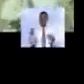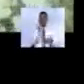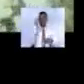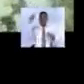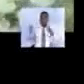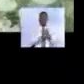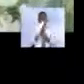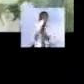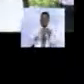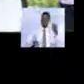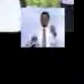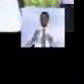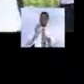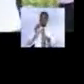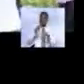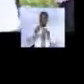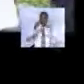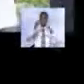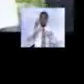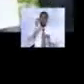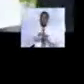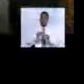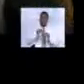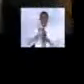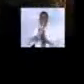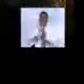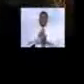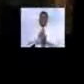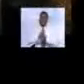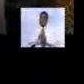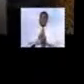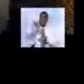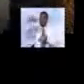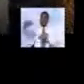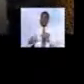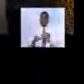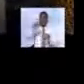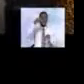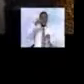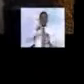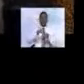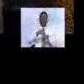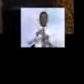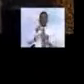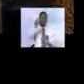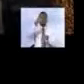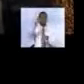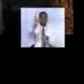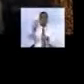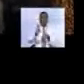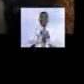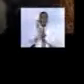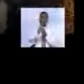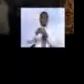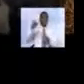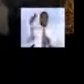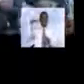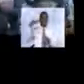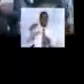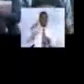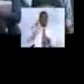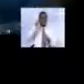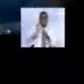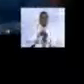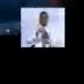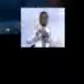éliminer définitivement le phénomène sur le sol ivoirien. Recevant le 17 octobre dernier sa consœur première dame du Burkina